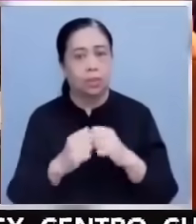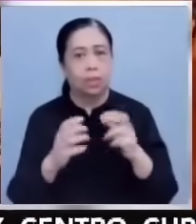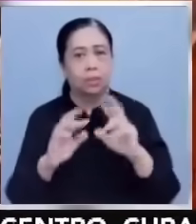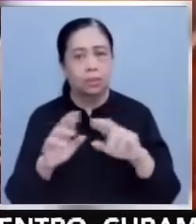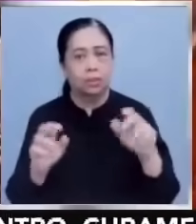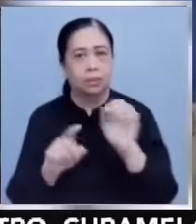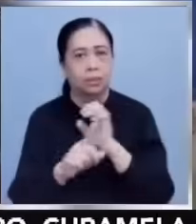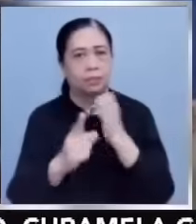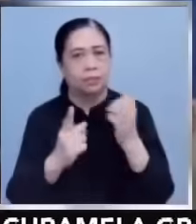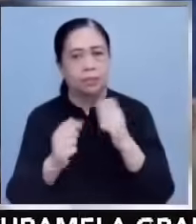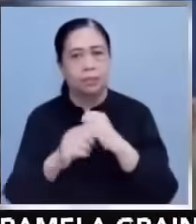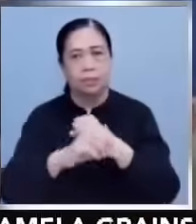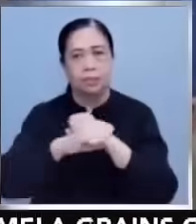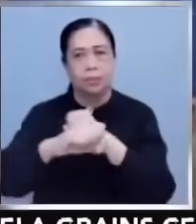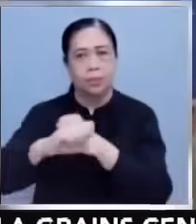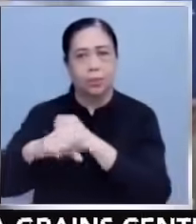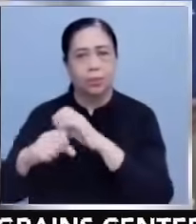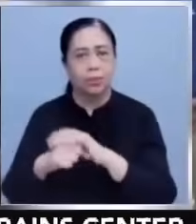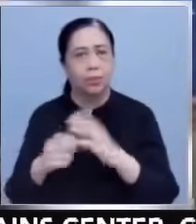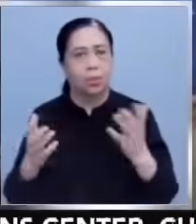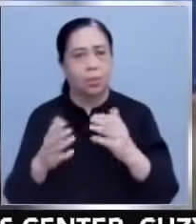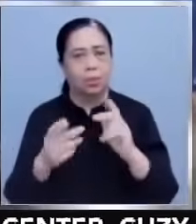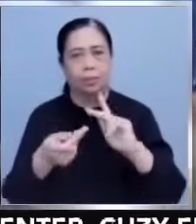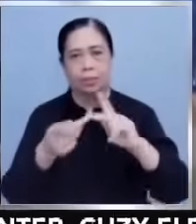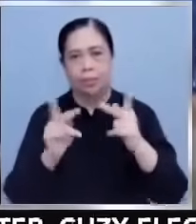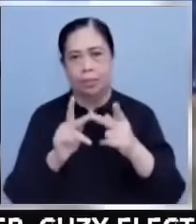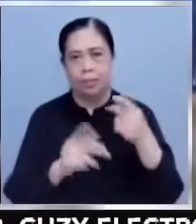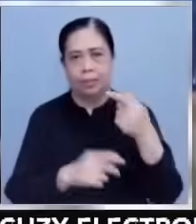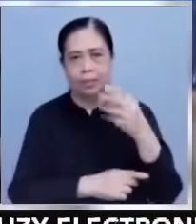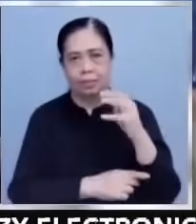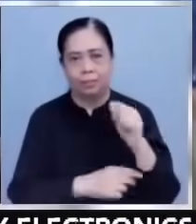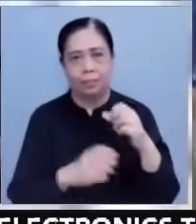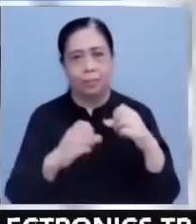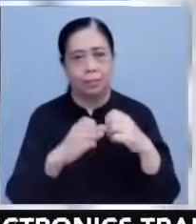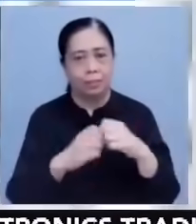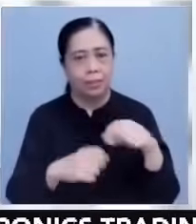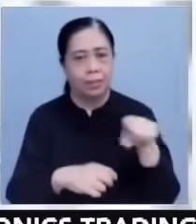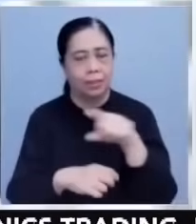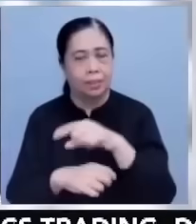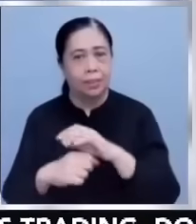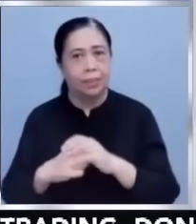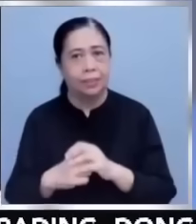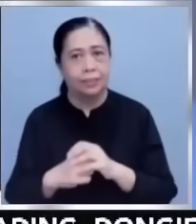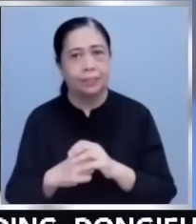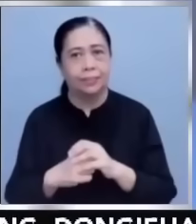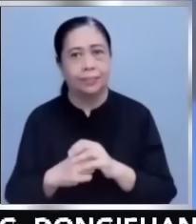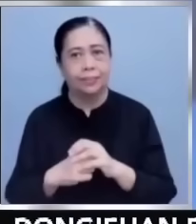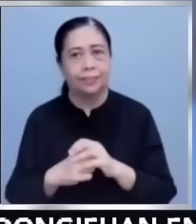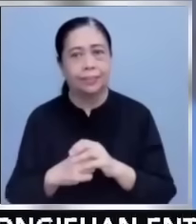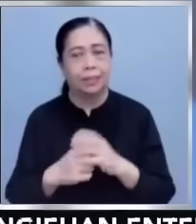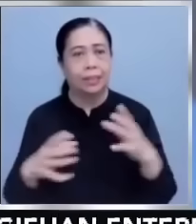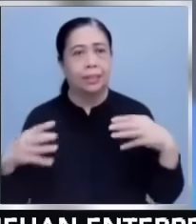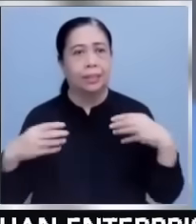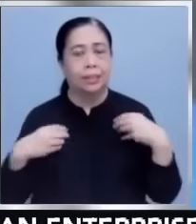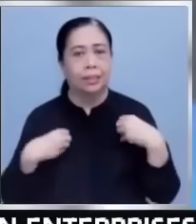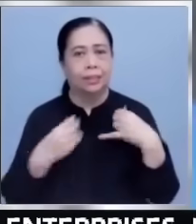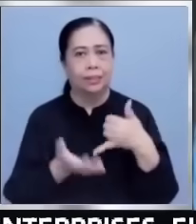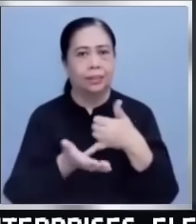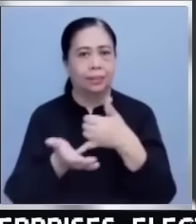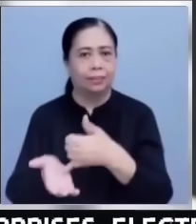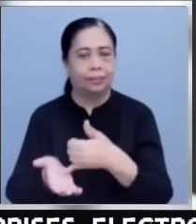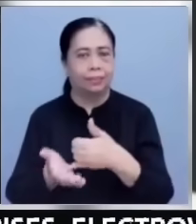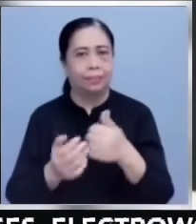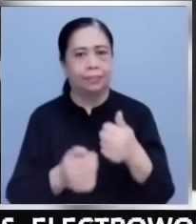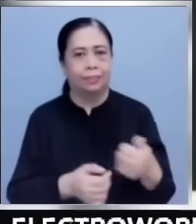Advocacy Campaign kung saan ka-partner ng GMA ang Nestle Philippines. Tinanggap ang parangal ni na GMA VP for